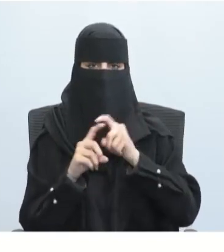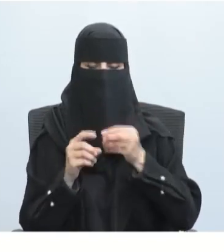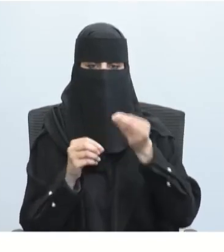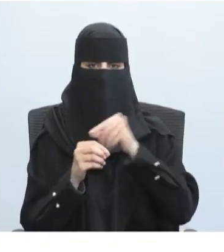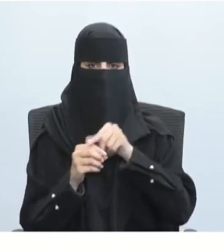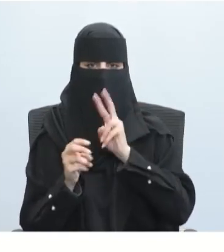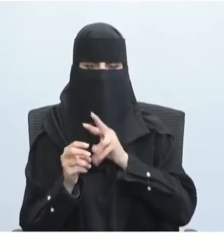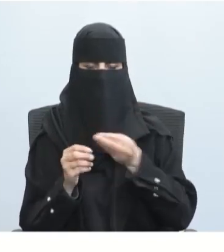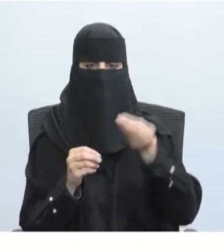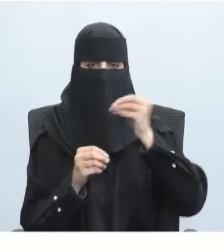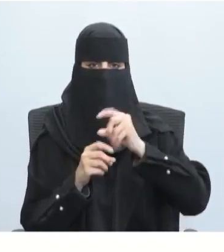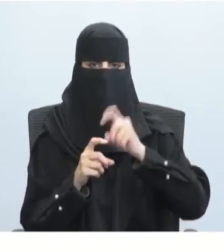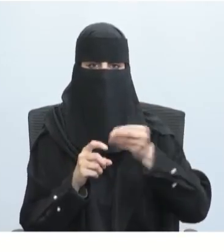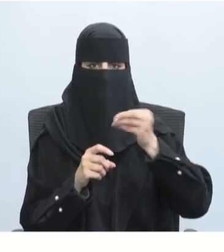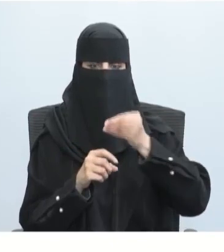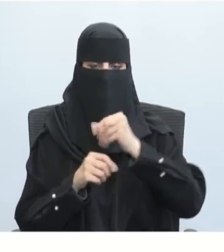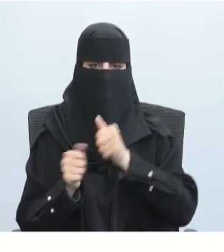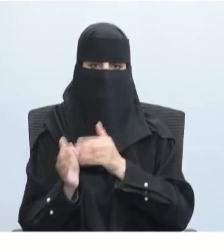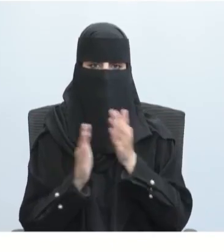الخيارات ثم نجيب